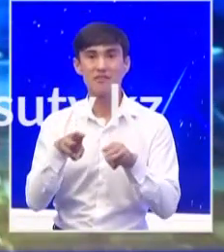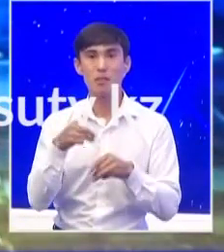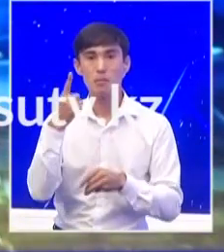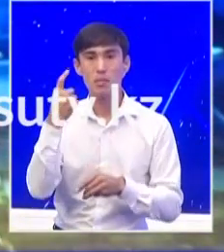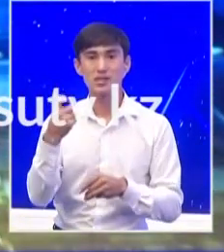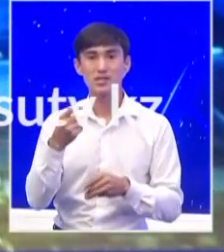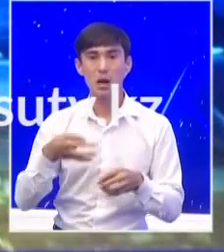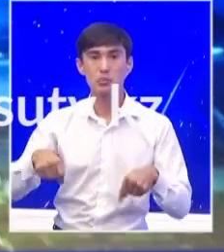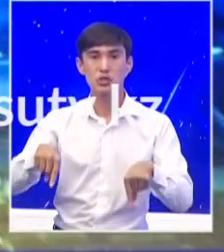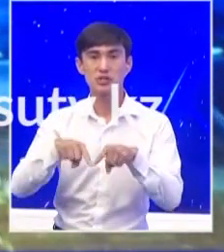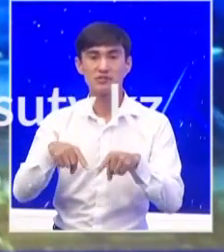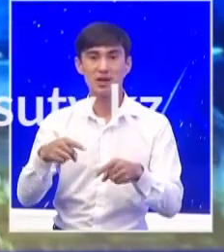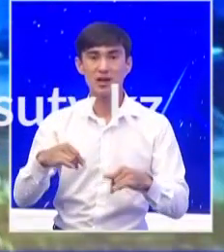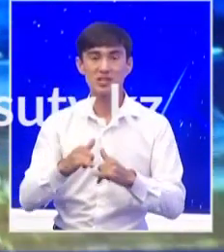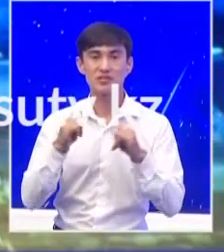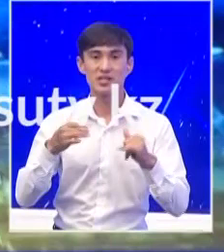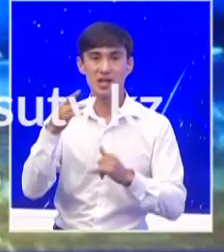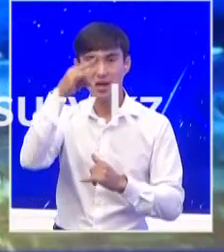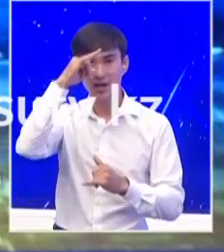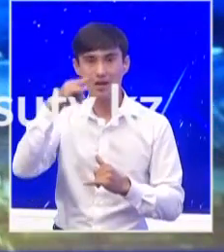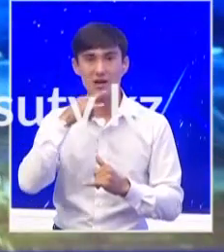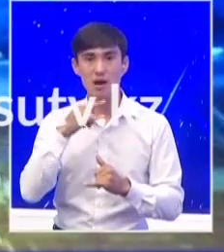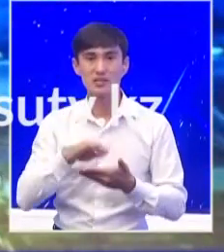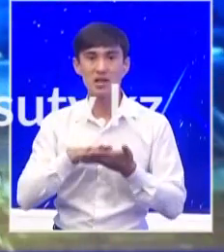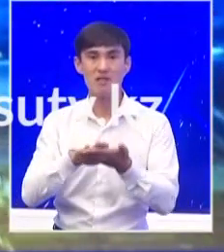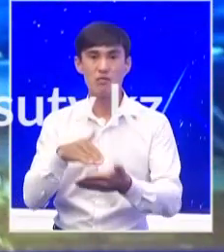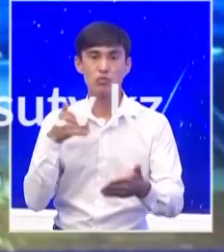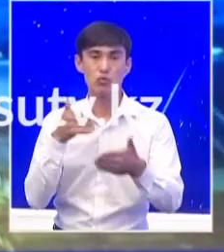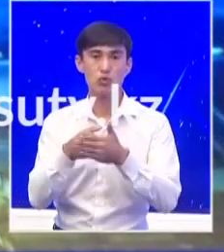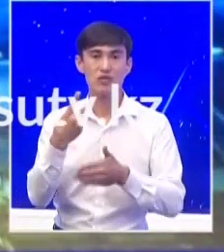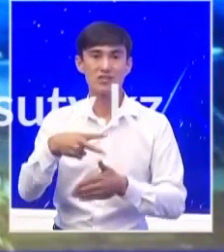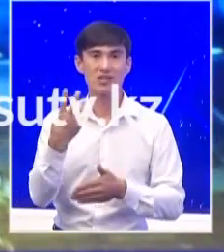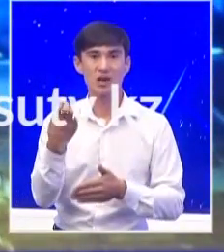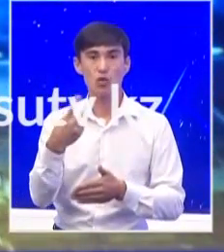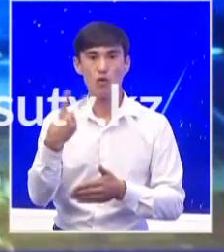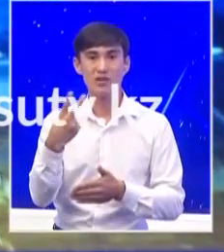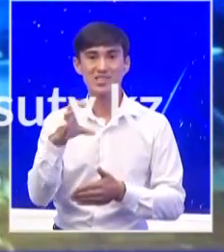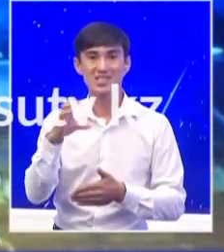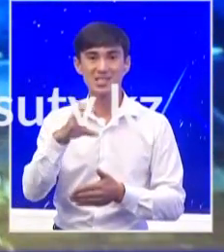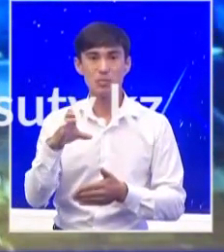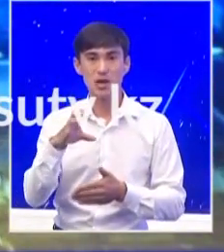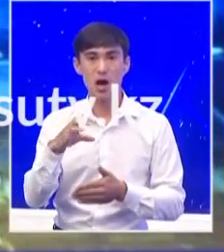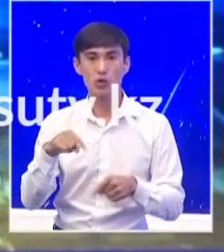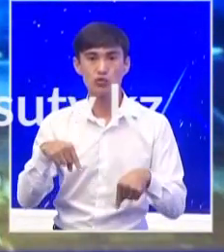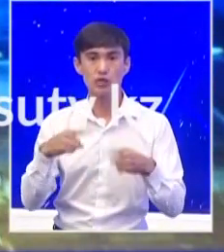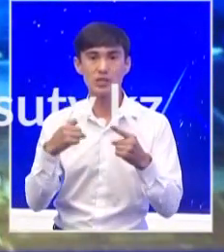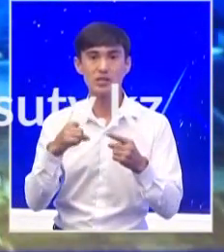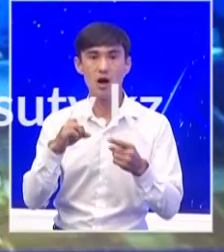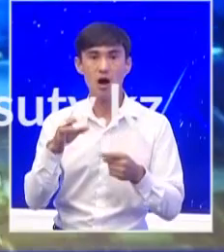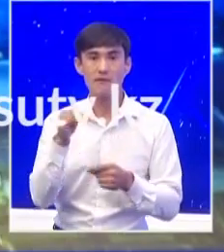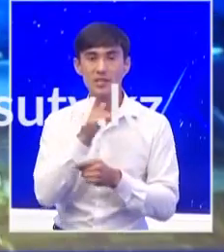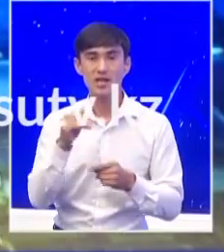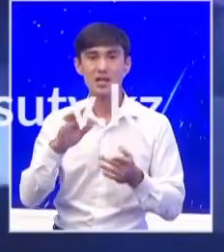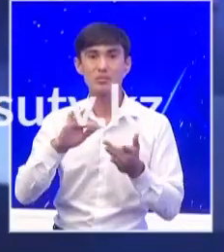развития Республики Казахстан. Прием заявок продлится до 22 сентября. Он осуществляется на официальном сайте